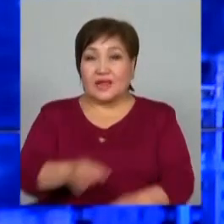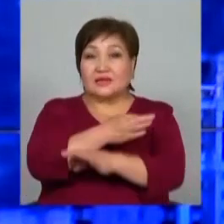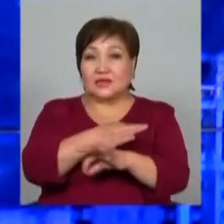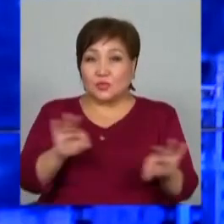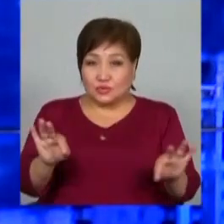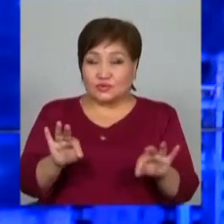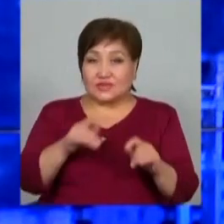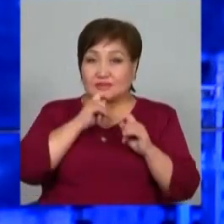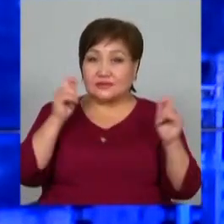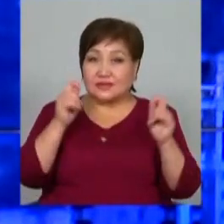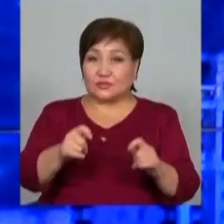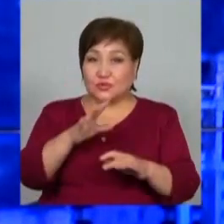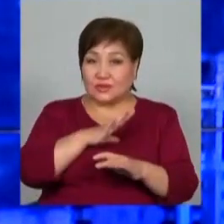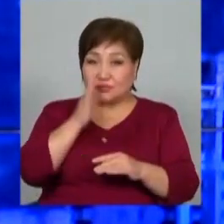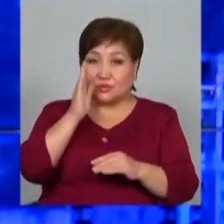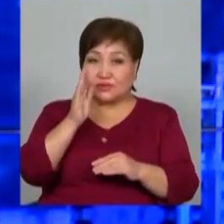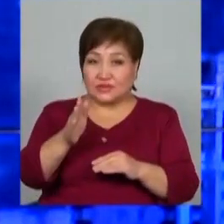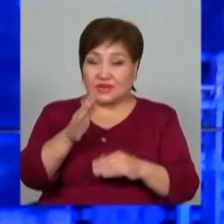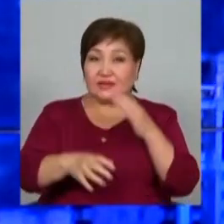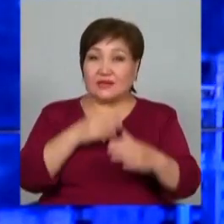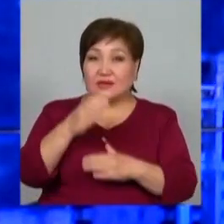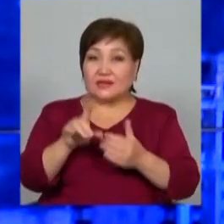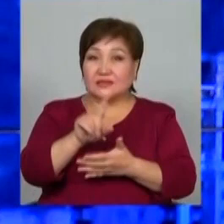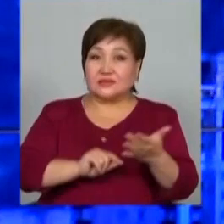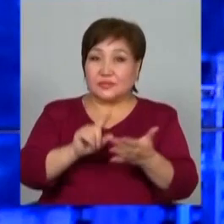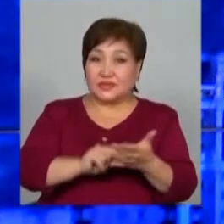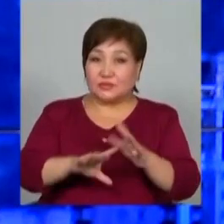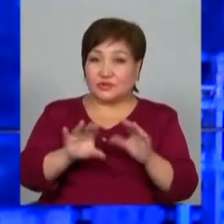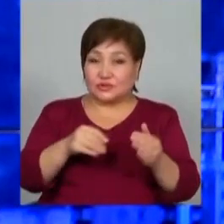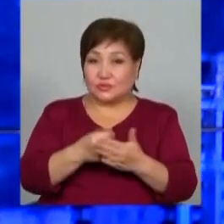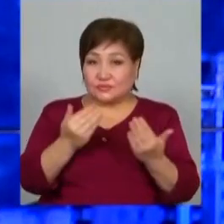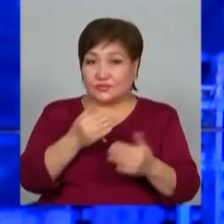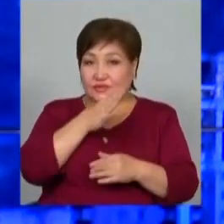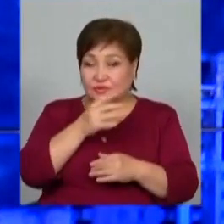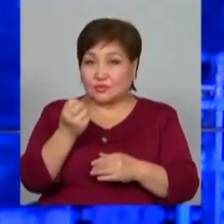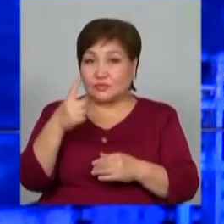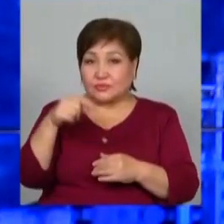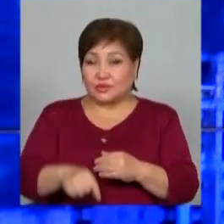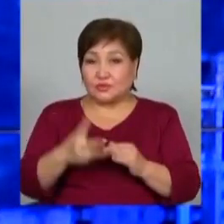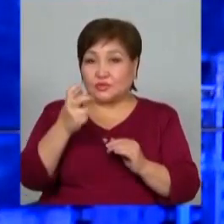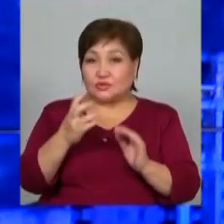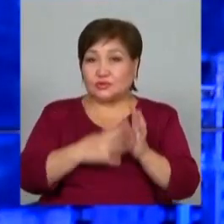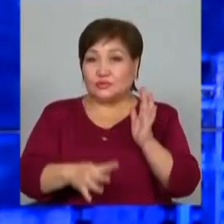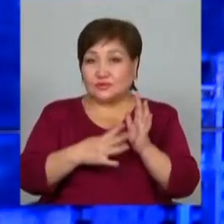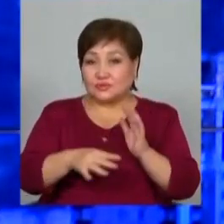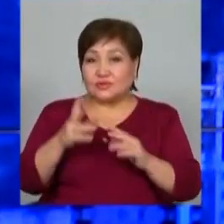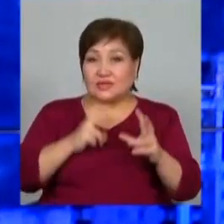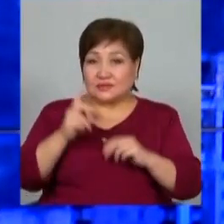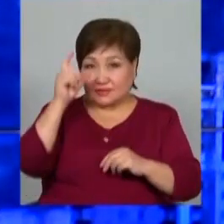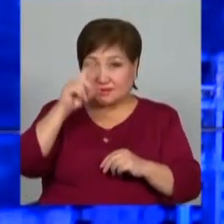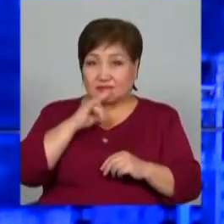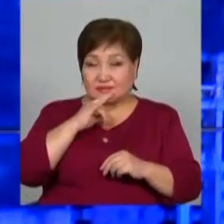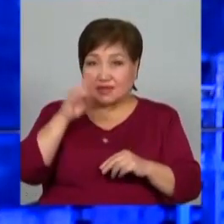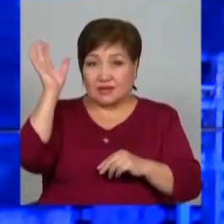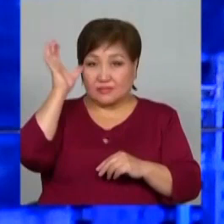Тәуелсіздіктің тартуы болған болашақ халықаралық стипендиясы бойынша осы уақытқа дейін 11399 қазақстандық білім алған. Қазақ